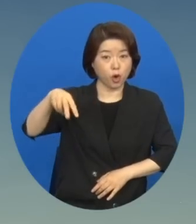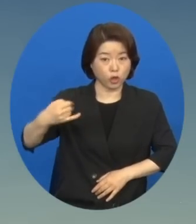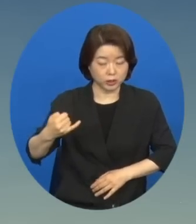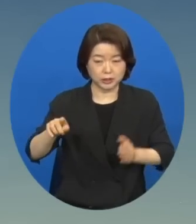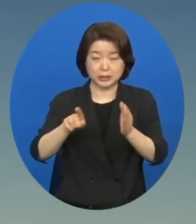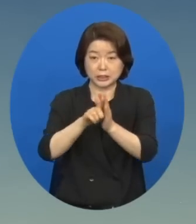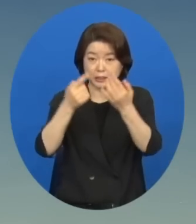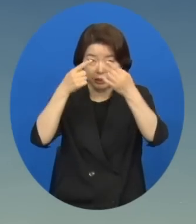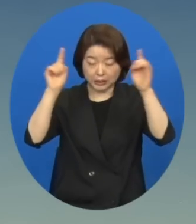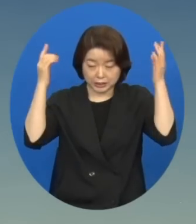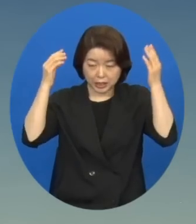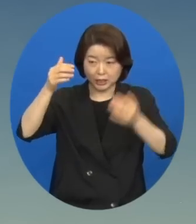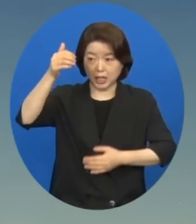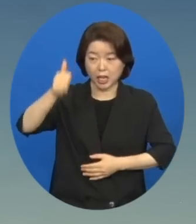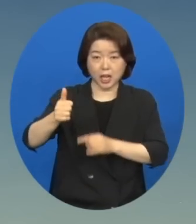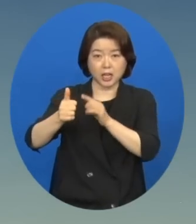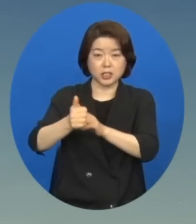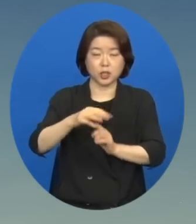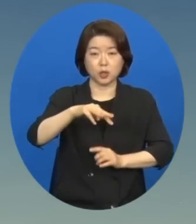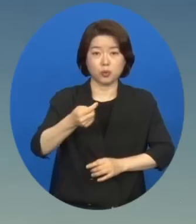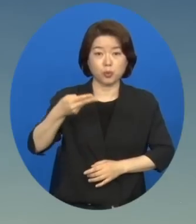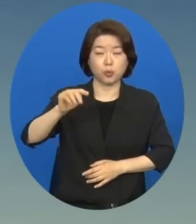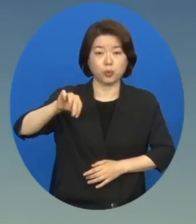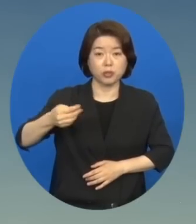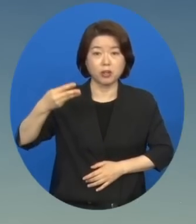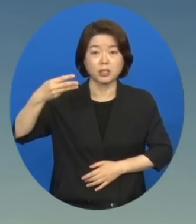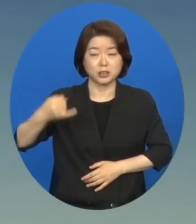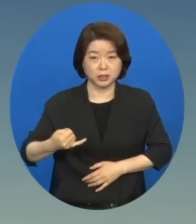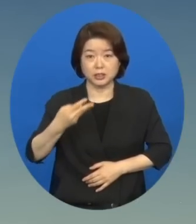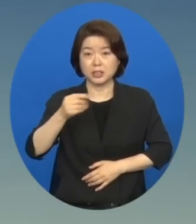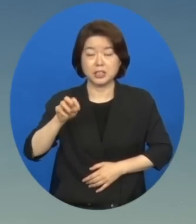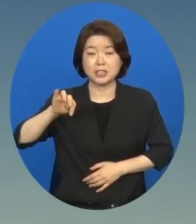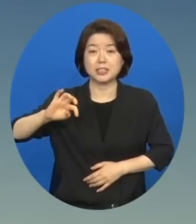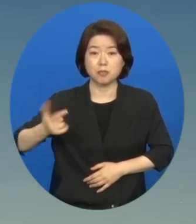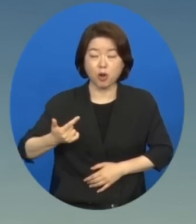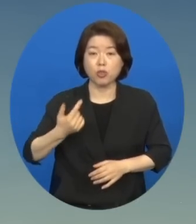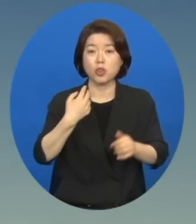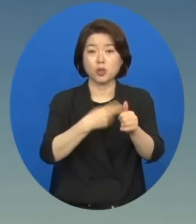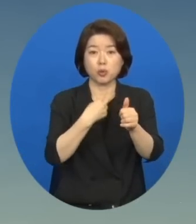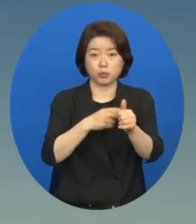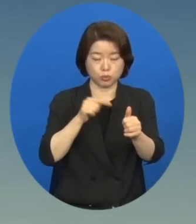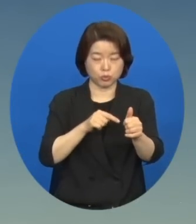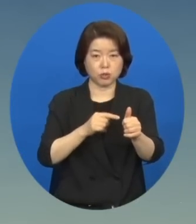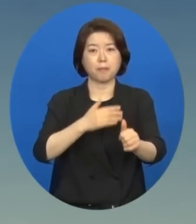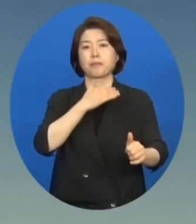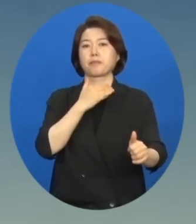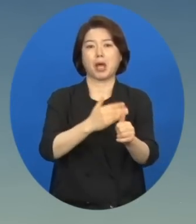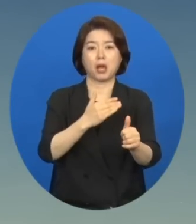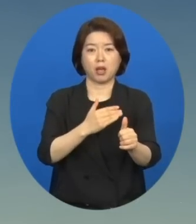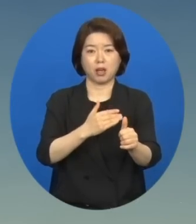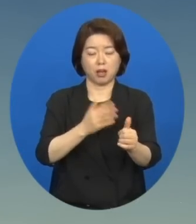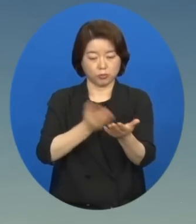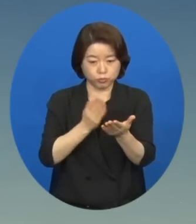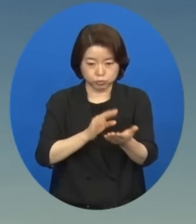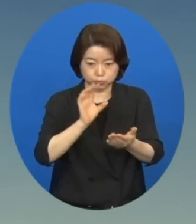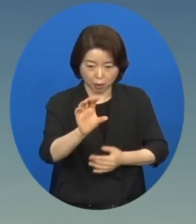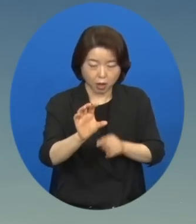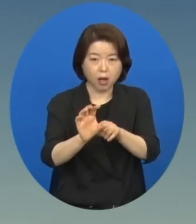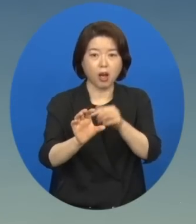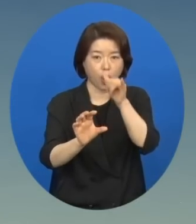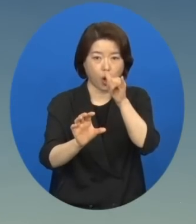신학대학교 학장인 로널드 티먼 교수가 파면됐다고 하는 뉴스가 떴어요. 내용인